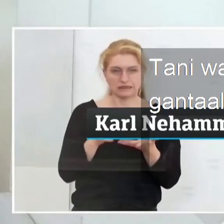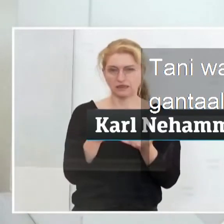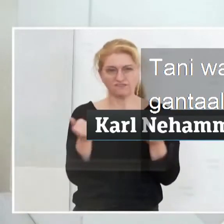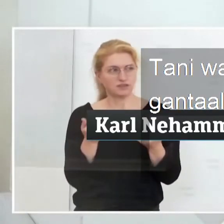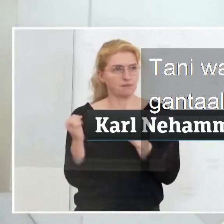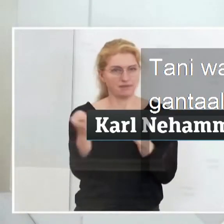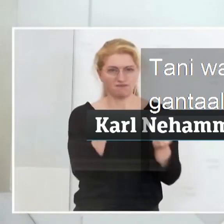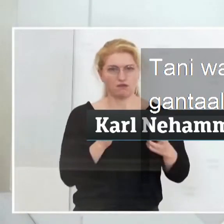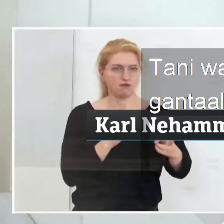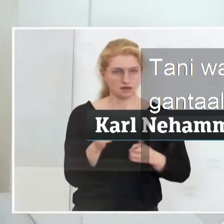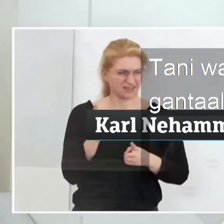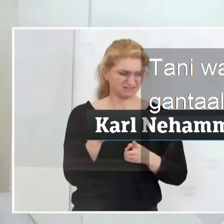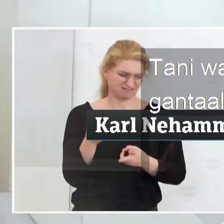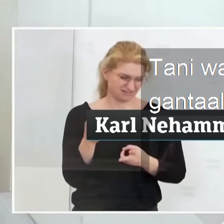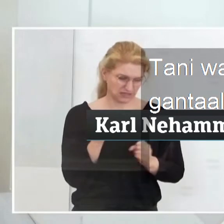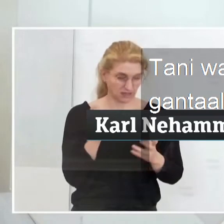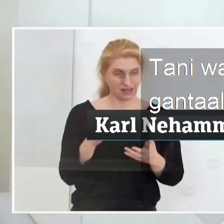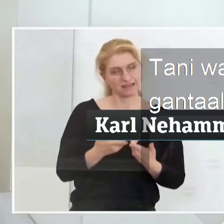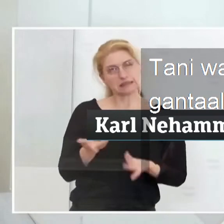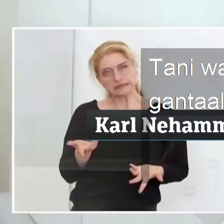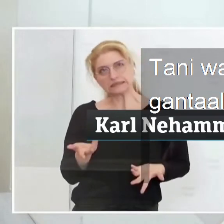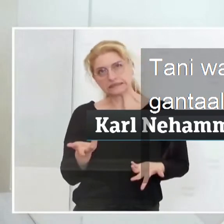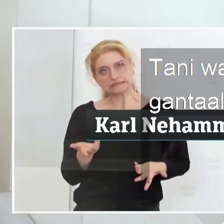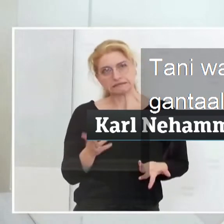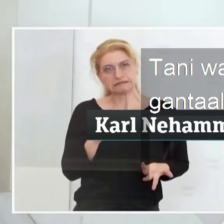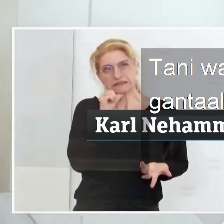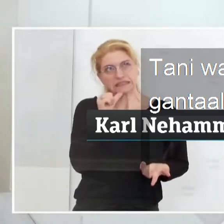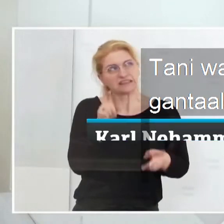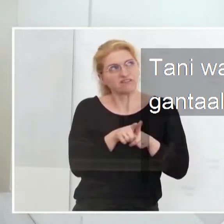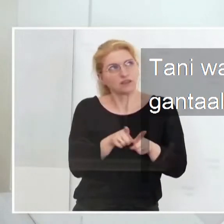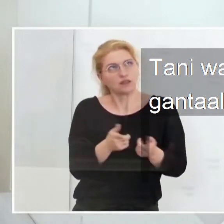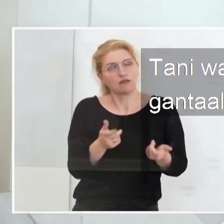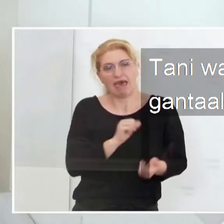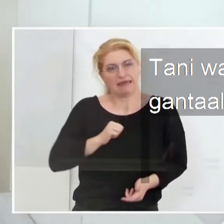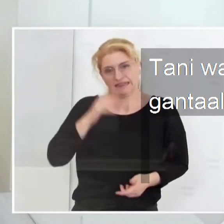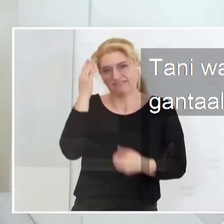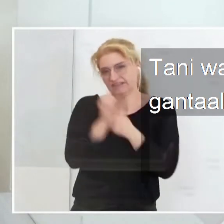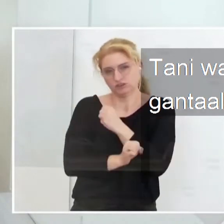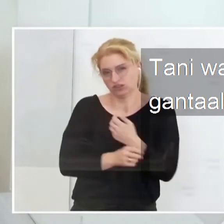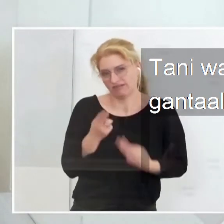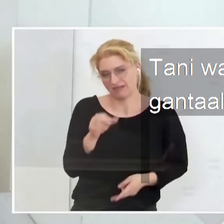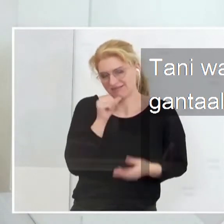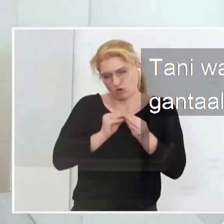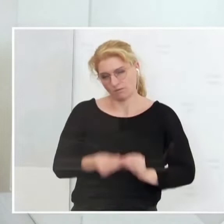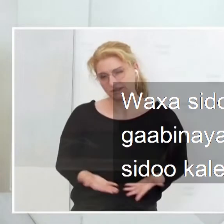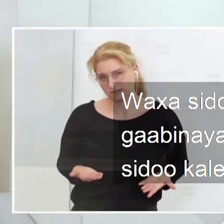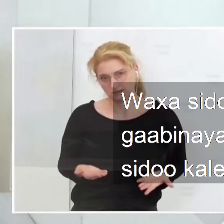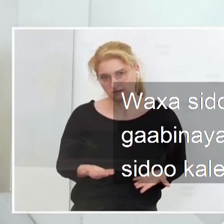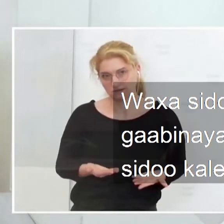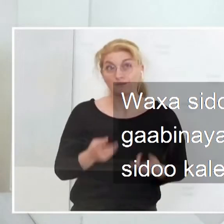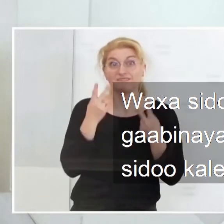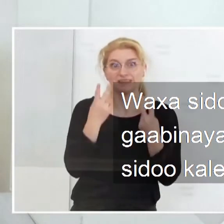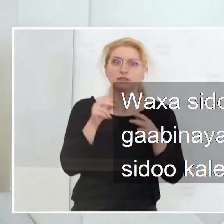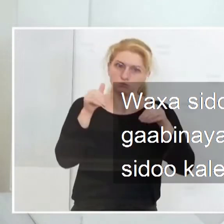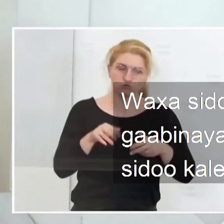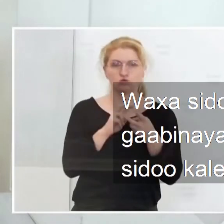er, hvis man provokant formulerer, er det ikke rakettenvitenskap. Det viktige er at det getan wird.